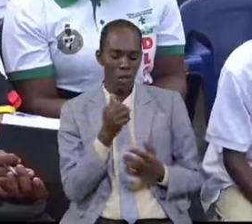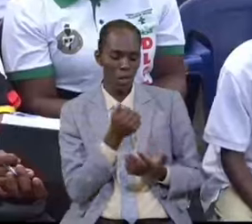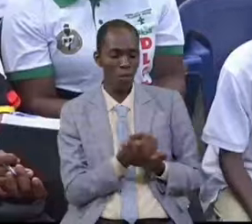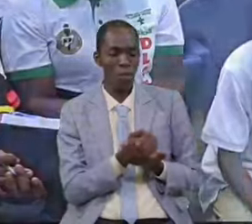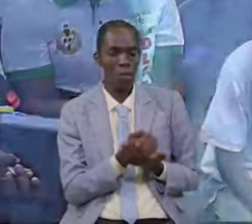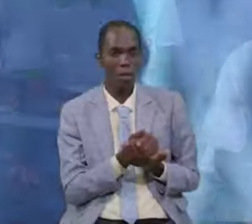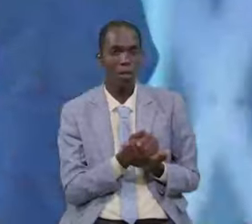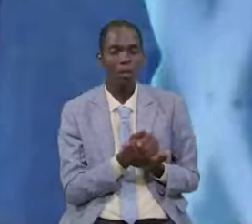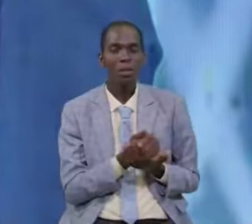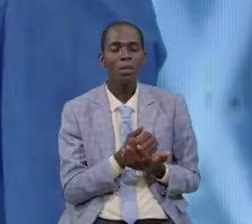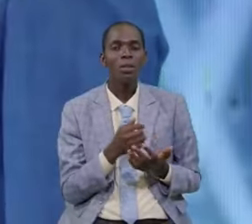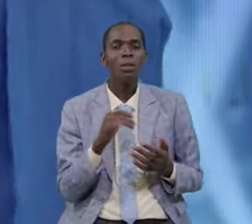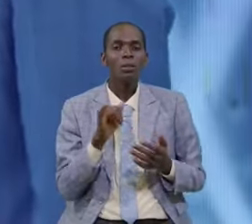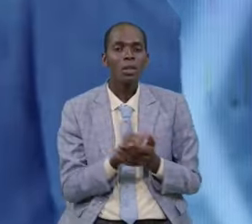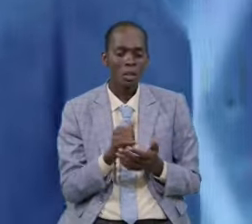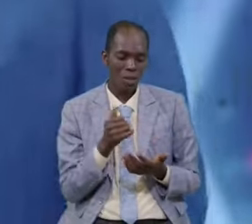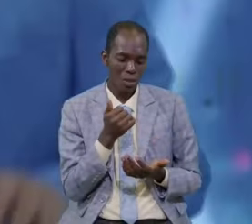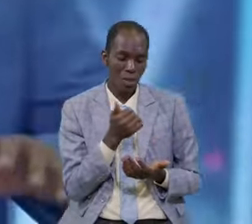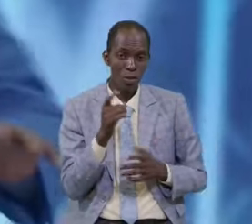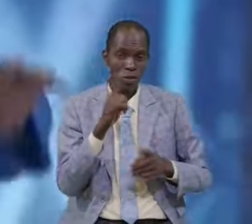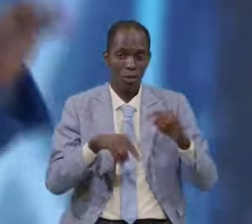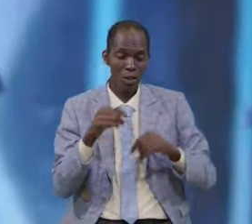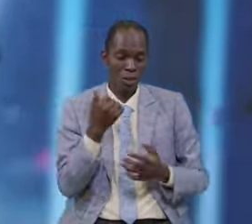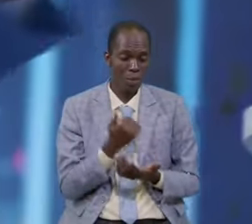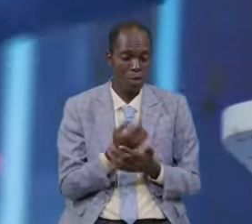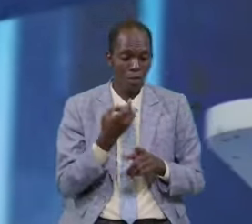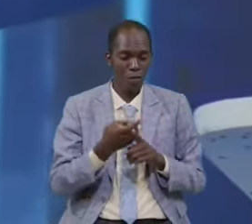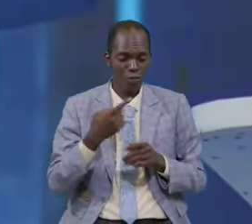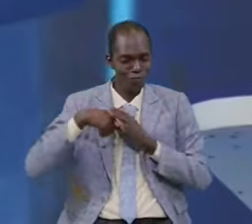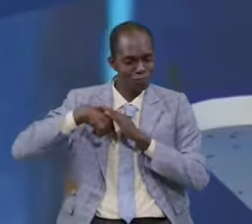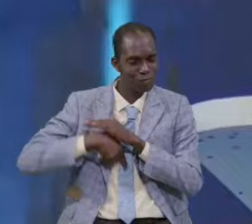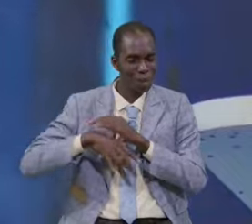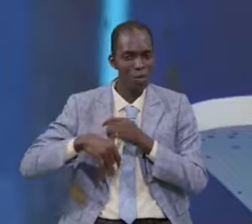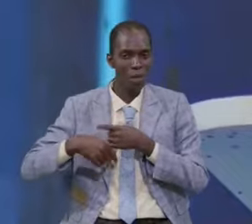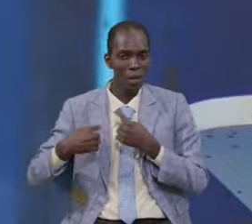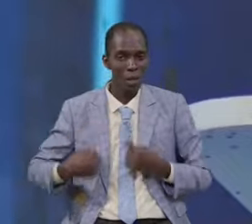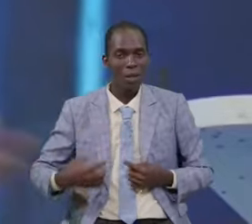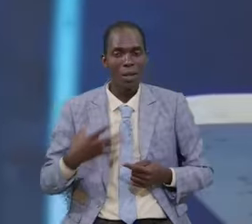on dit le plus profond de ton cœur et que ça sort.